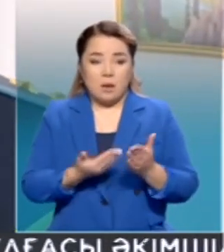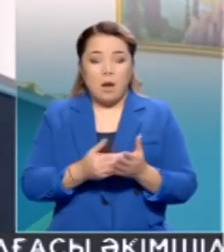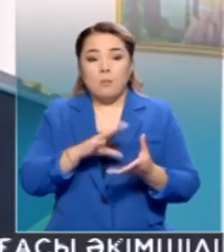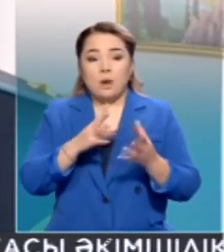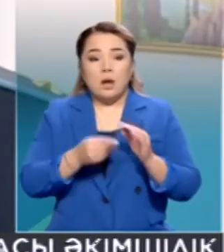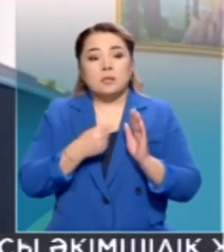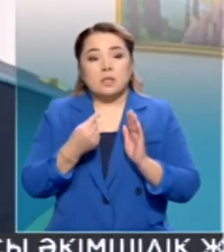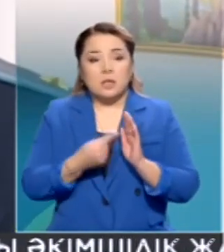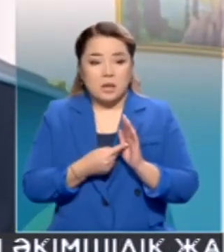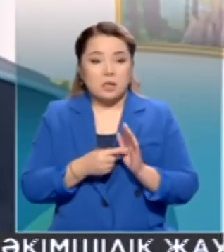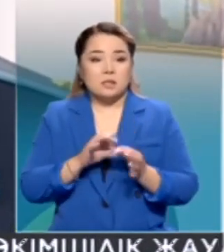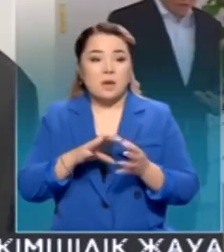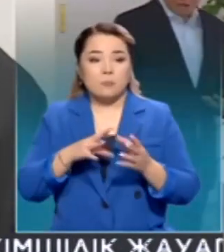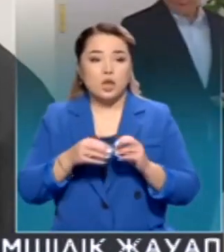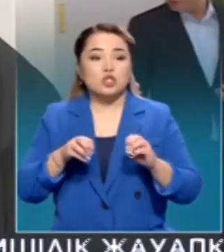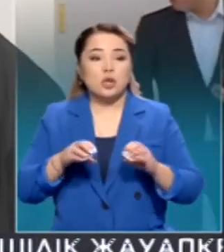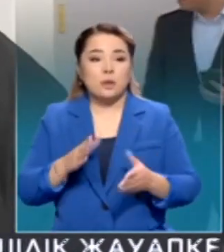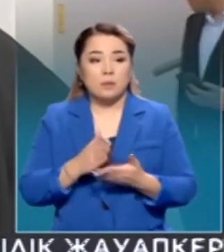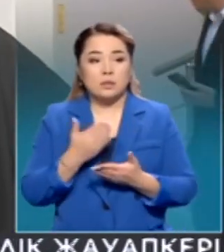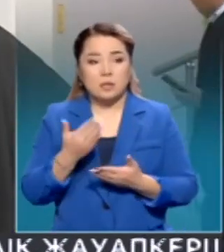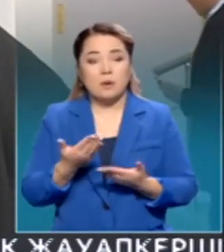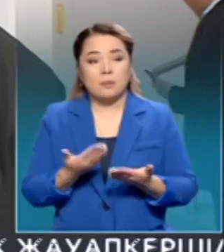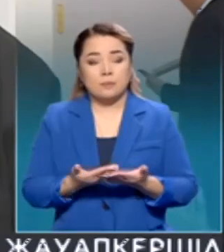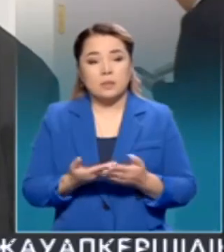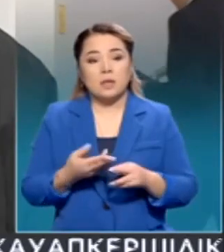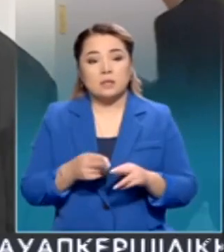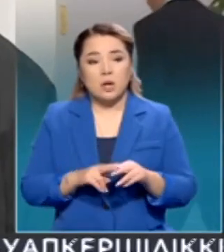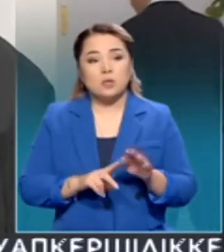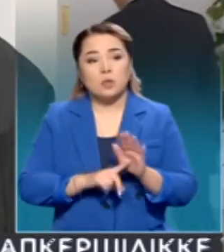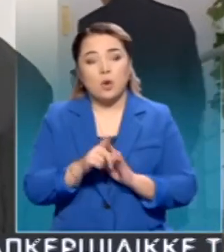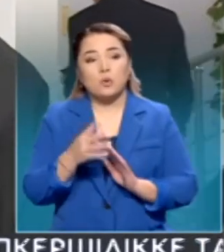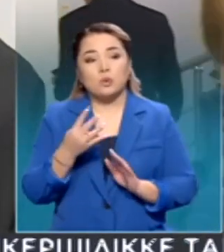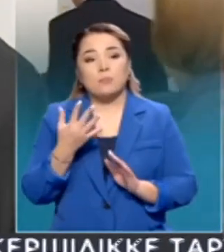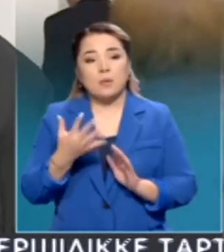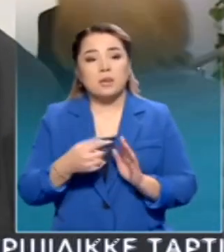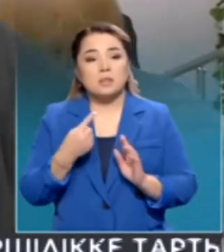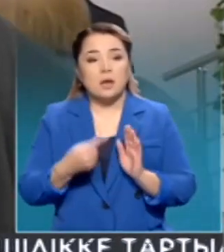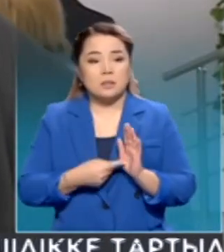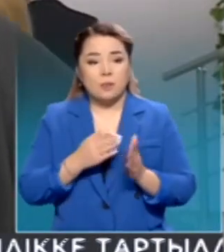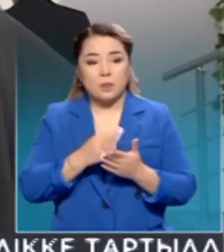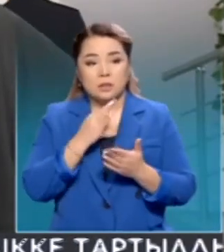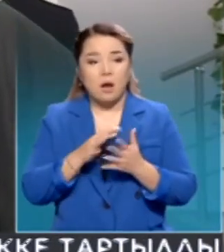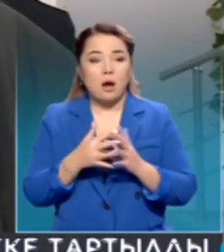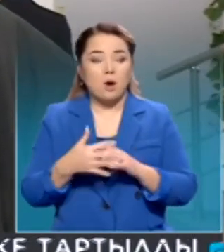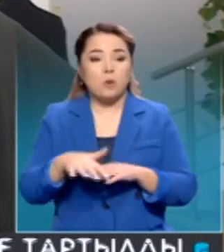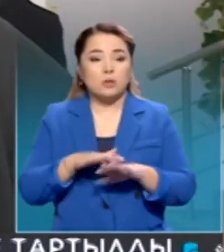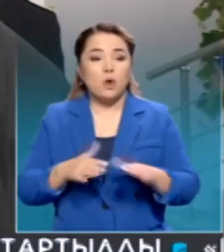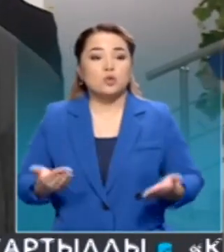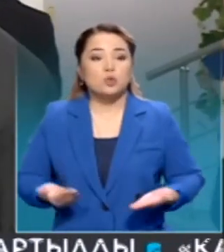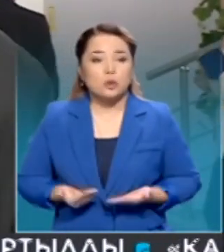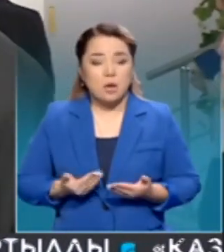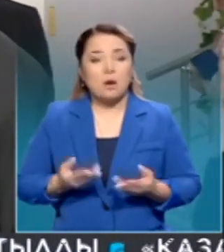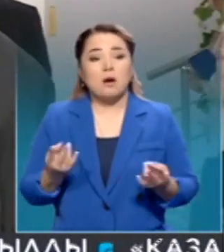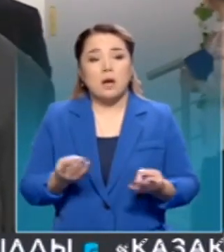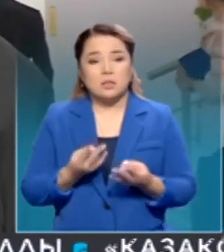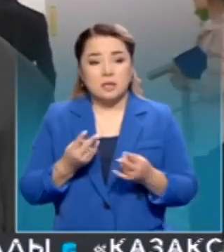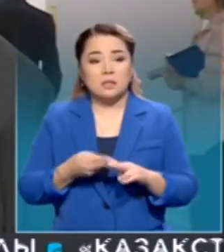барлық мәселелерді сол жағынан бәрін шешу. Қазір мысалы біз айтып отырмыз, 4-5 мәселемен мен ғана емес, ауылдың тұрғындары келді, әлі